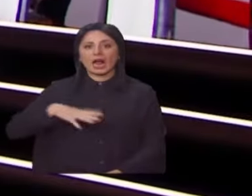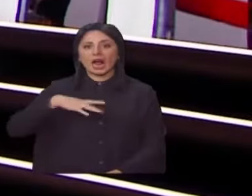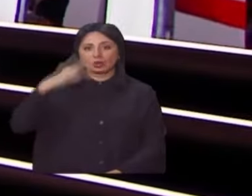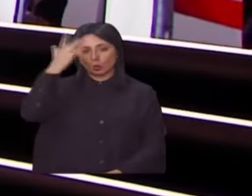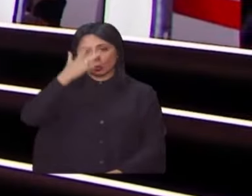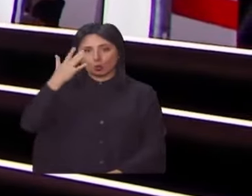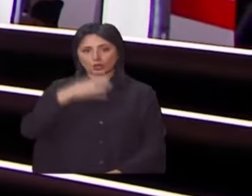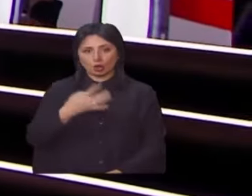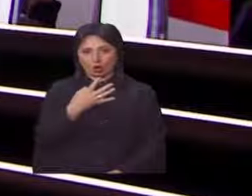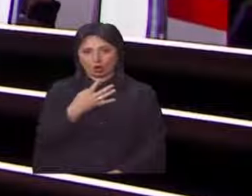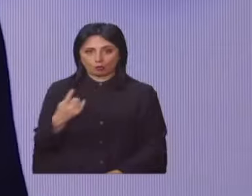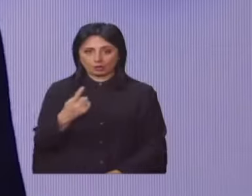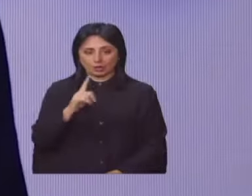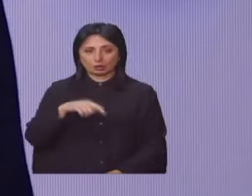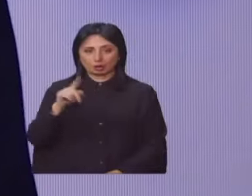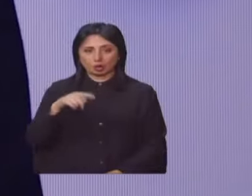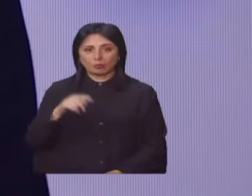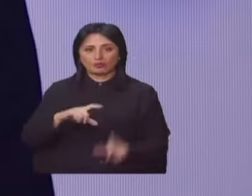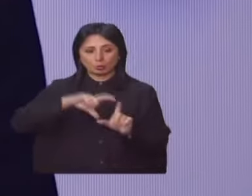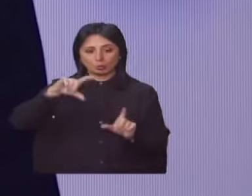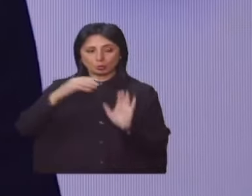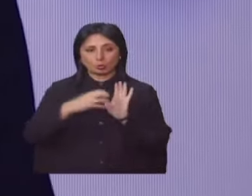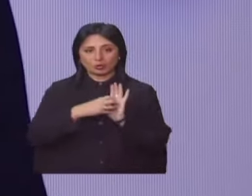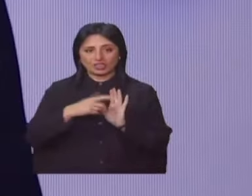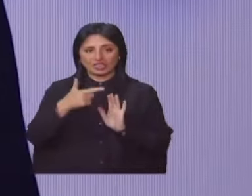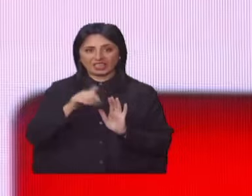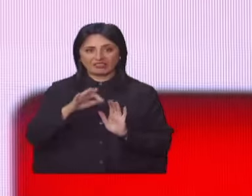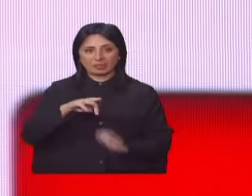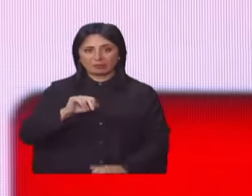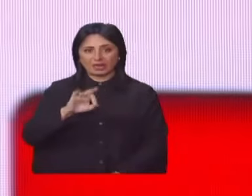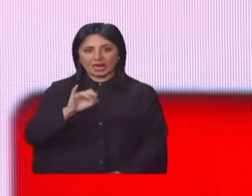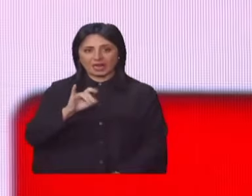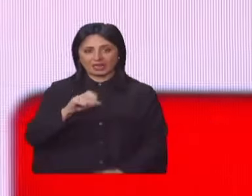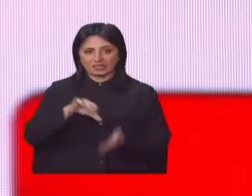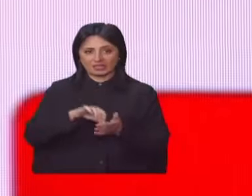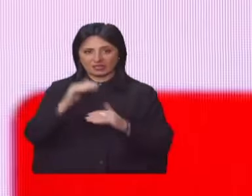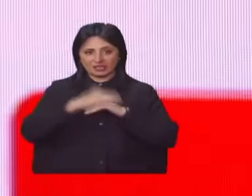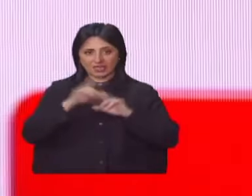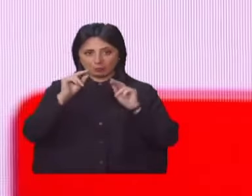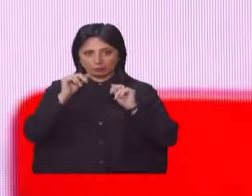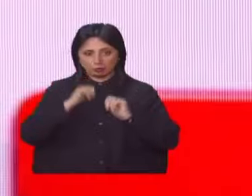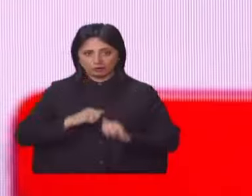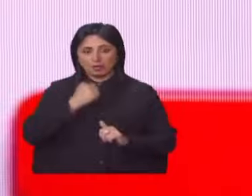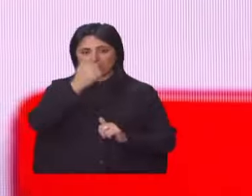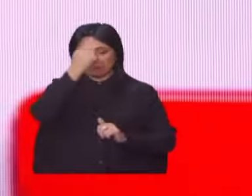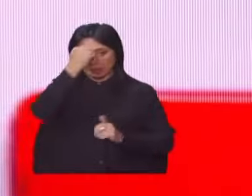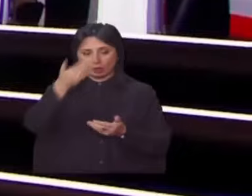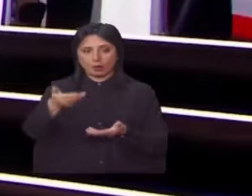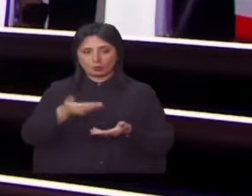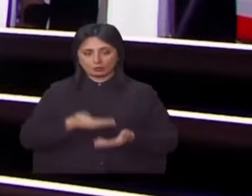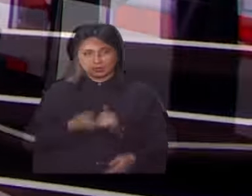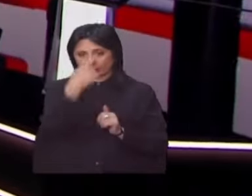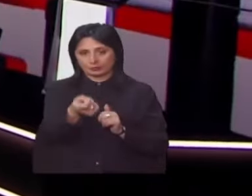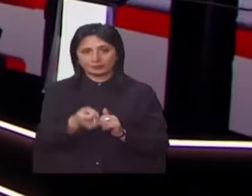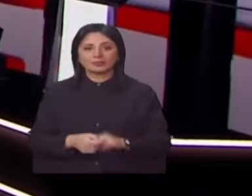ქართული ოცნება 41 ნომრით იქნება ბიულეტენში ბატონი გივი მიქანაძეა წარმოდგენილი საღამოშიდობის მადლობა თქვენს